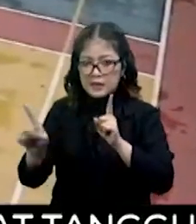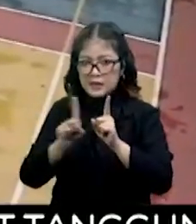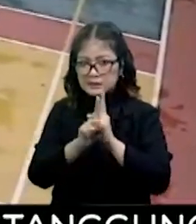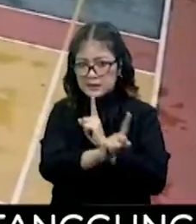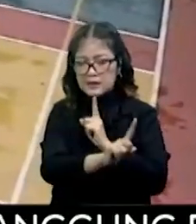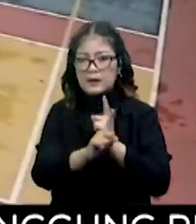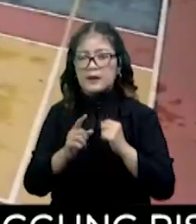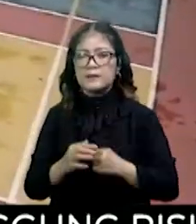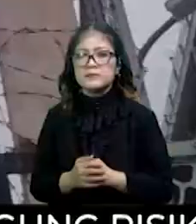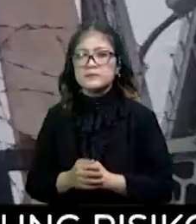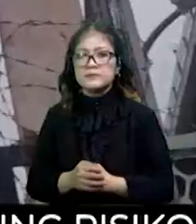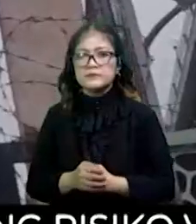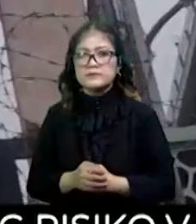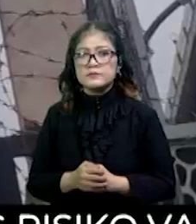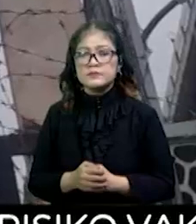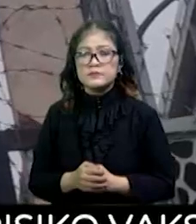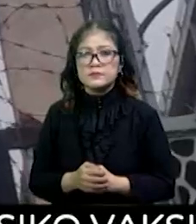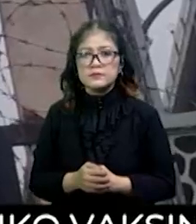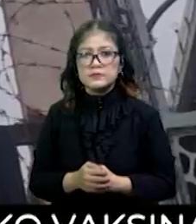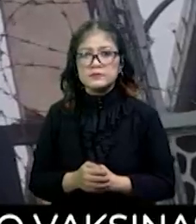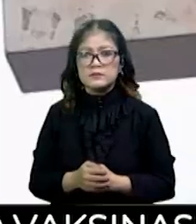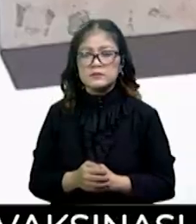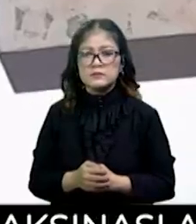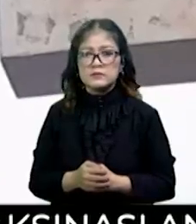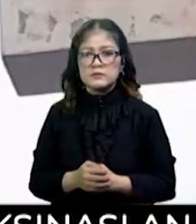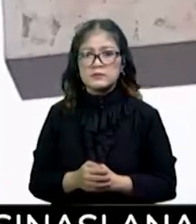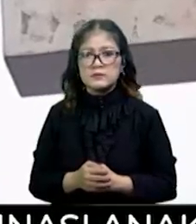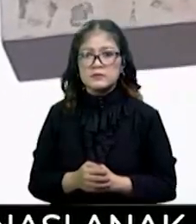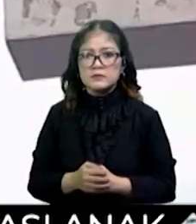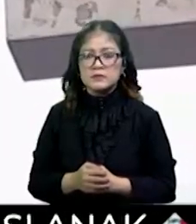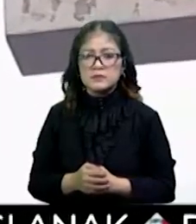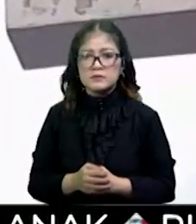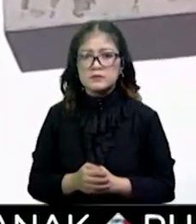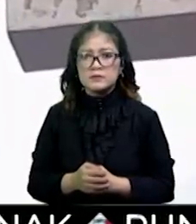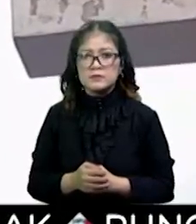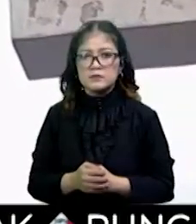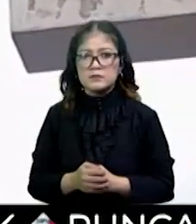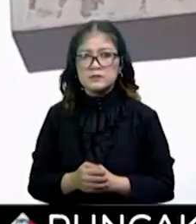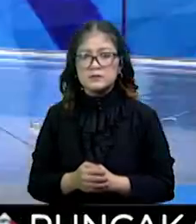di dalam kelas. Dari Jakarta, Rani Sanjaya, iNews, melaporkan.